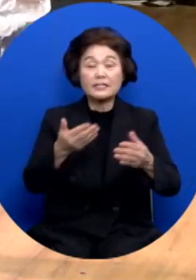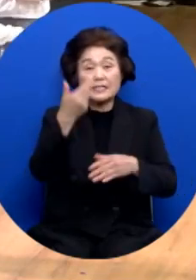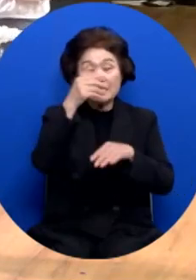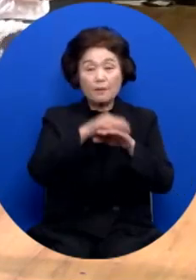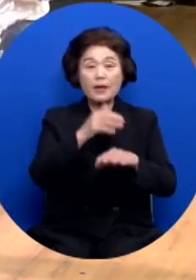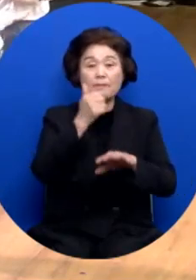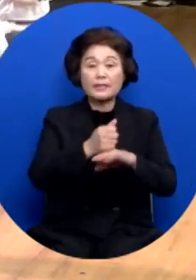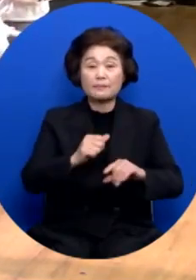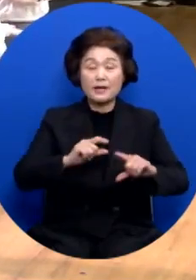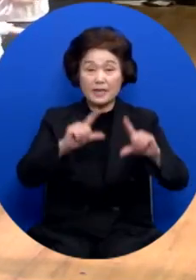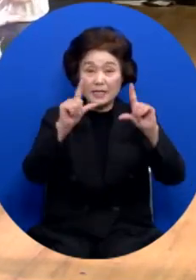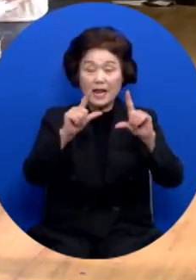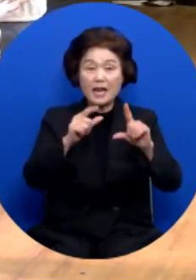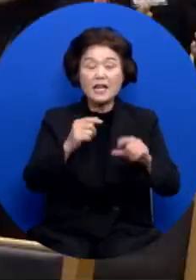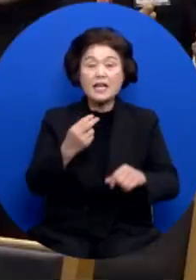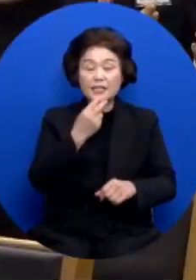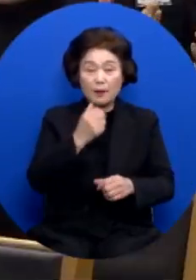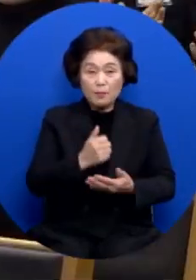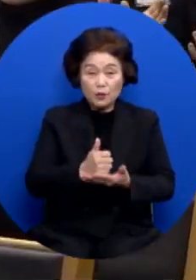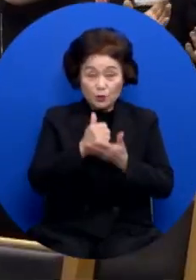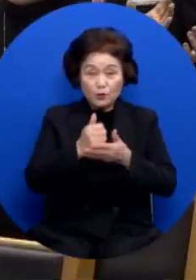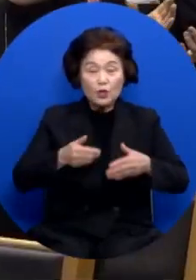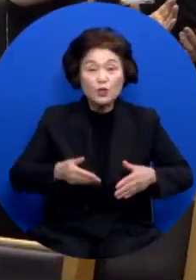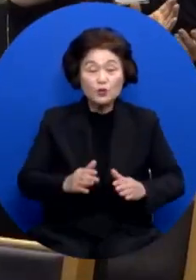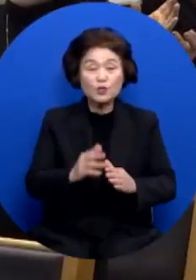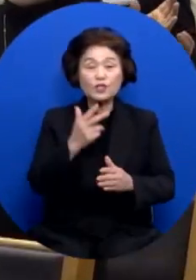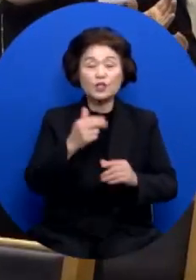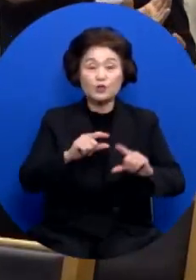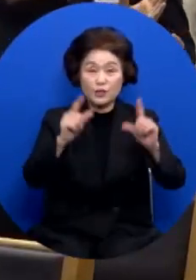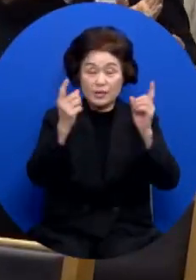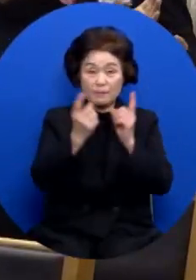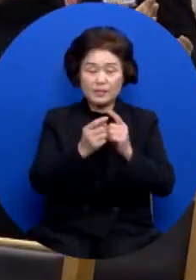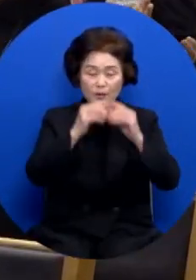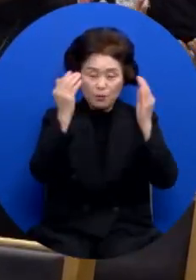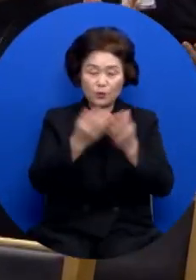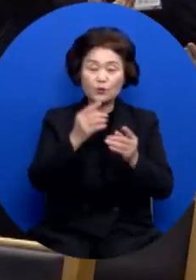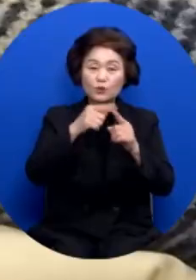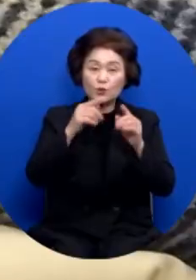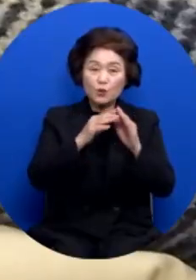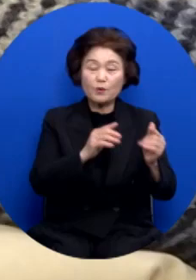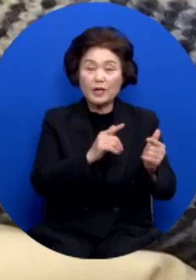19일은 생명 존중과 출산 사명주의를 맞아 모든 교회가